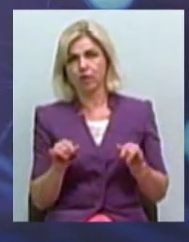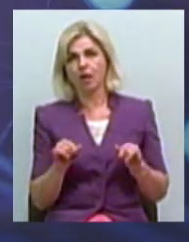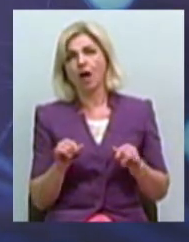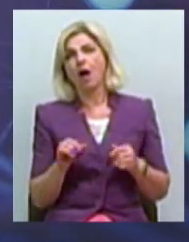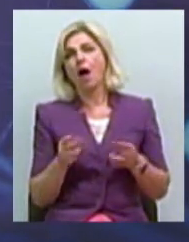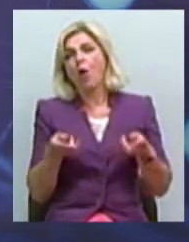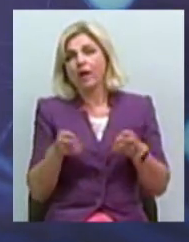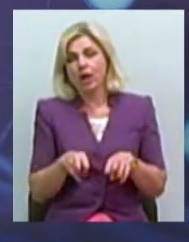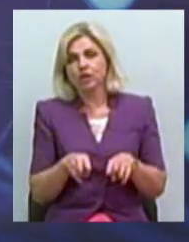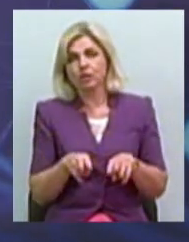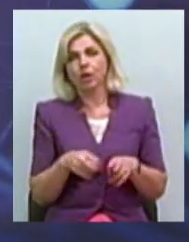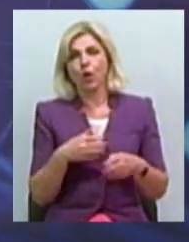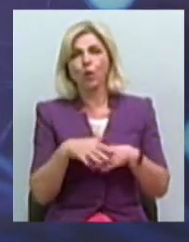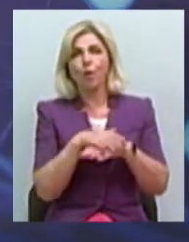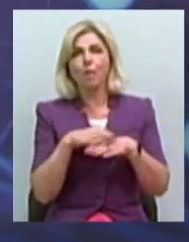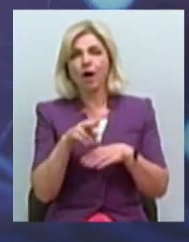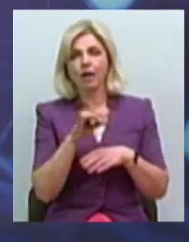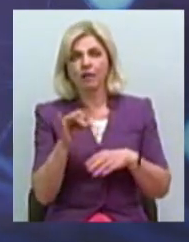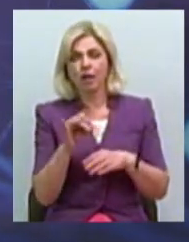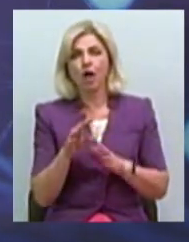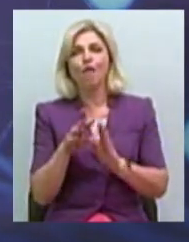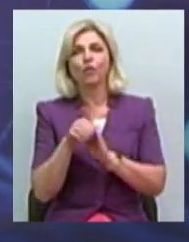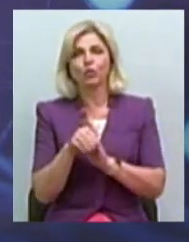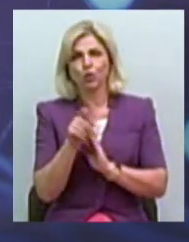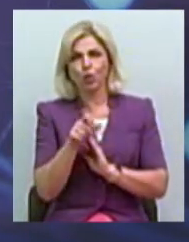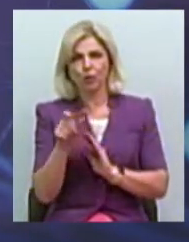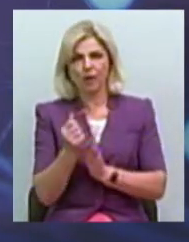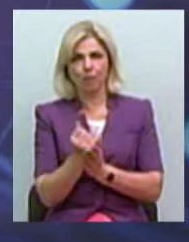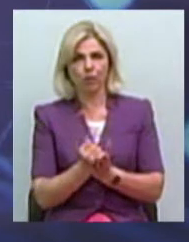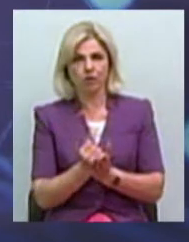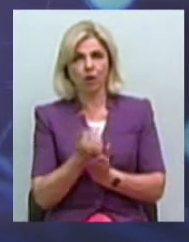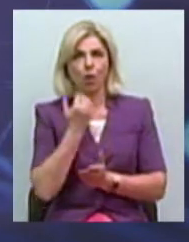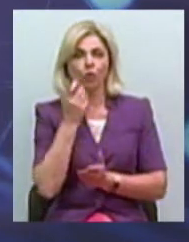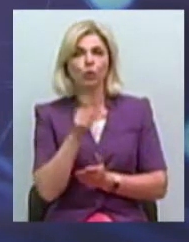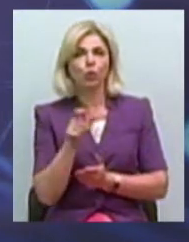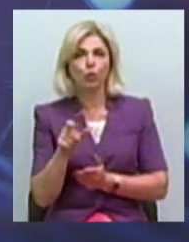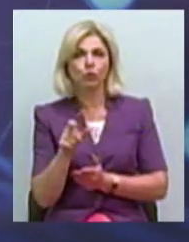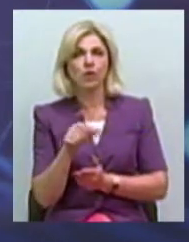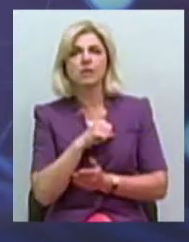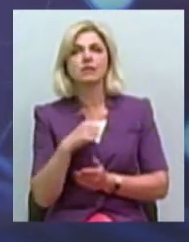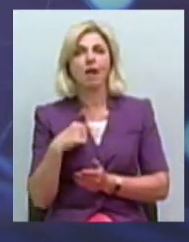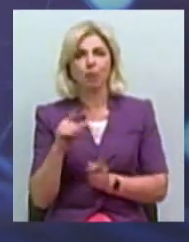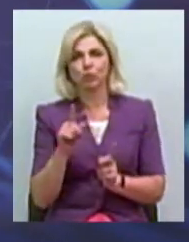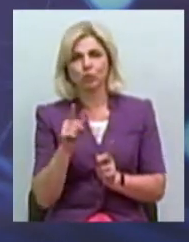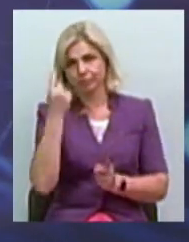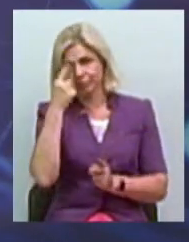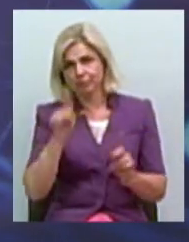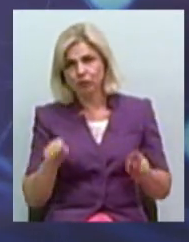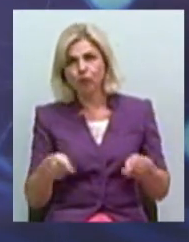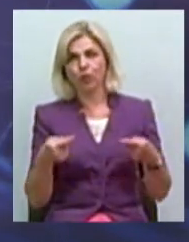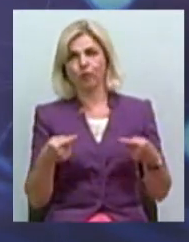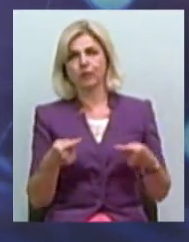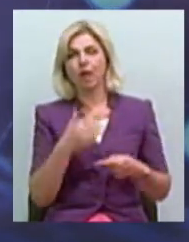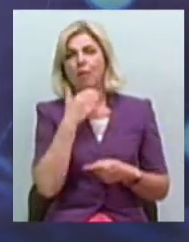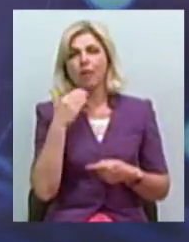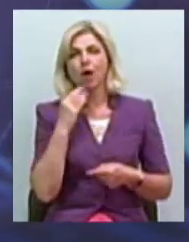решта громад включається людський потенціал, коли люди починають самі щось створювати. Багато хто